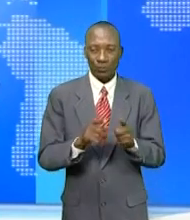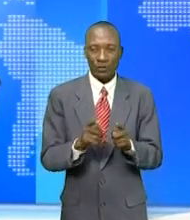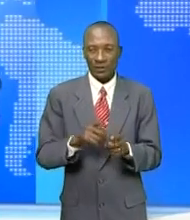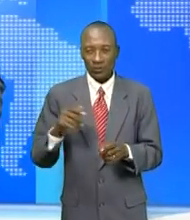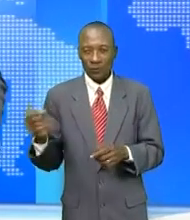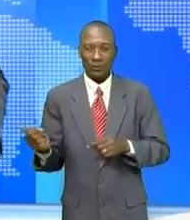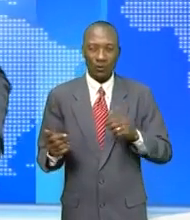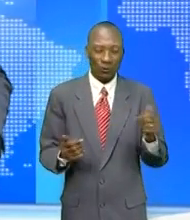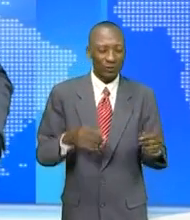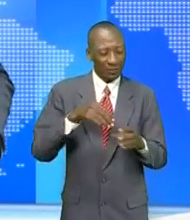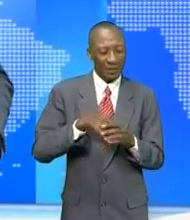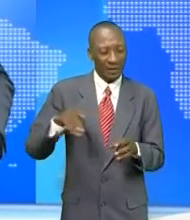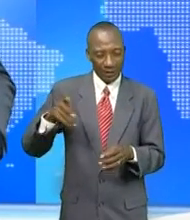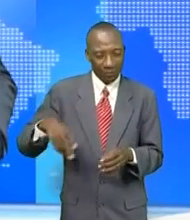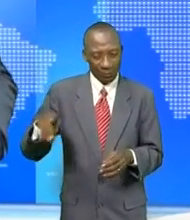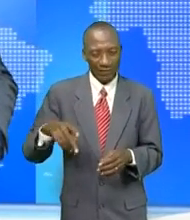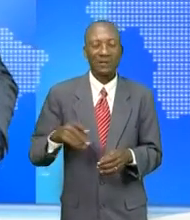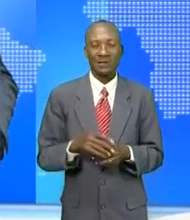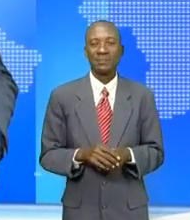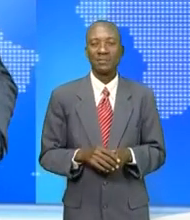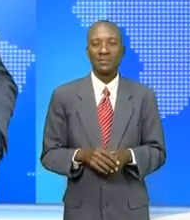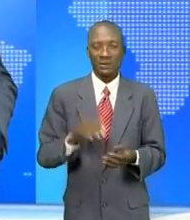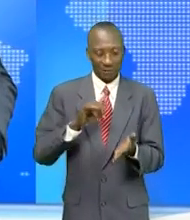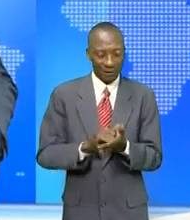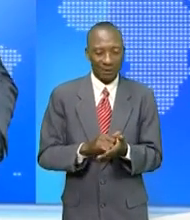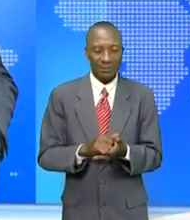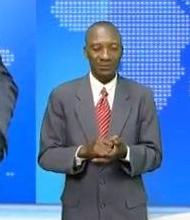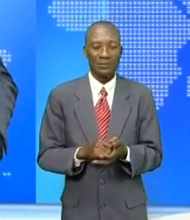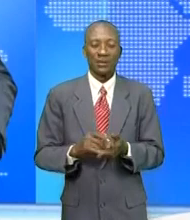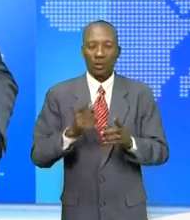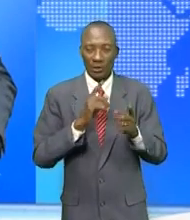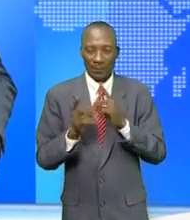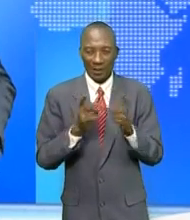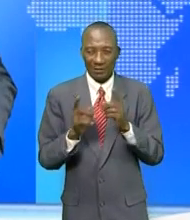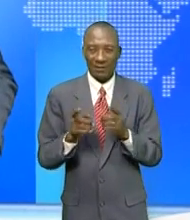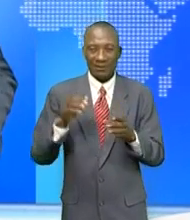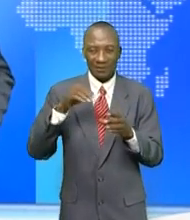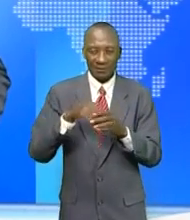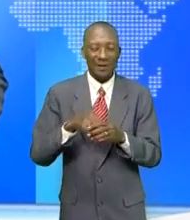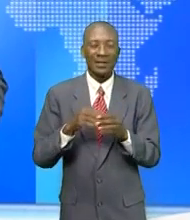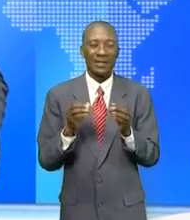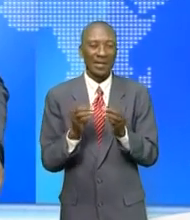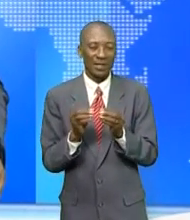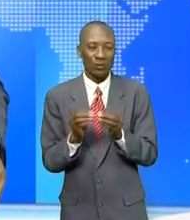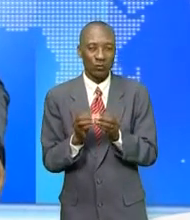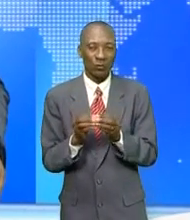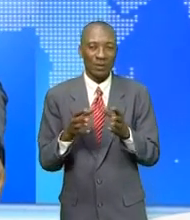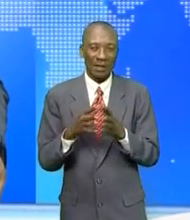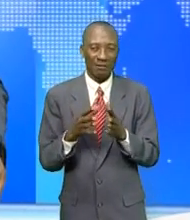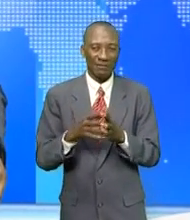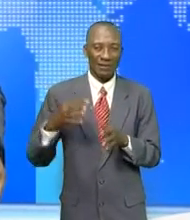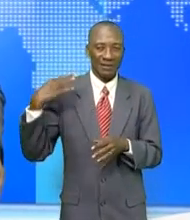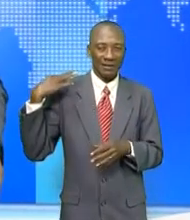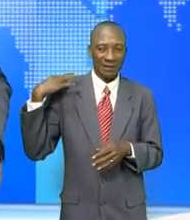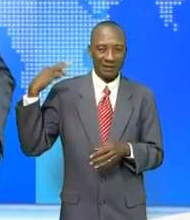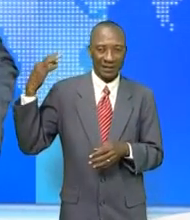a discuté avec une délégation du Congo central conduite par le gouverneur de province avant d'échanger avec les délégations de l'entreprise